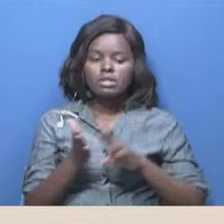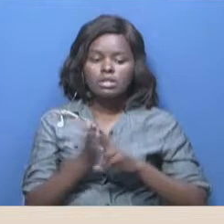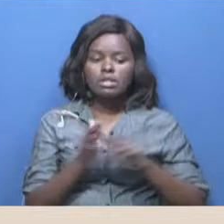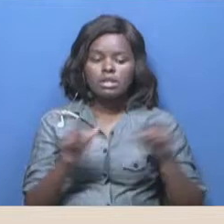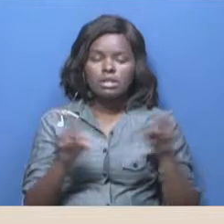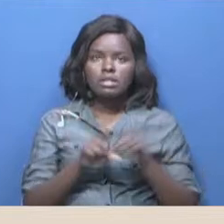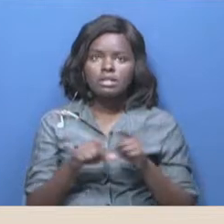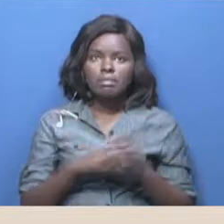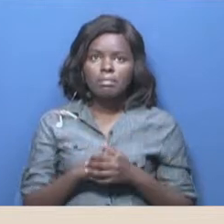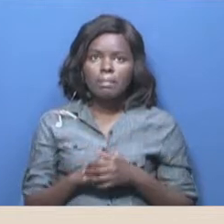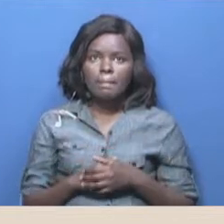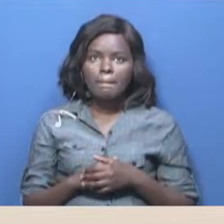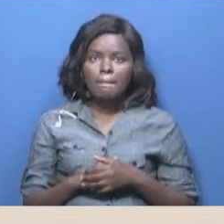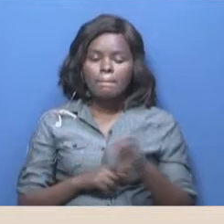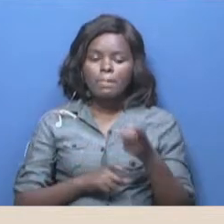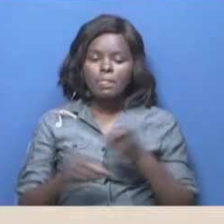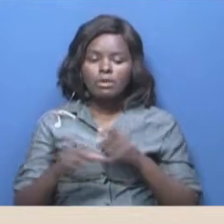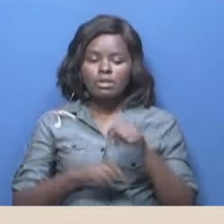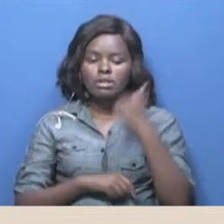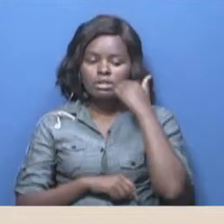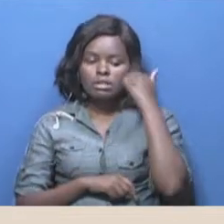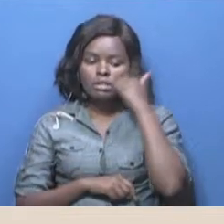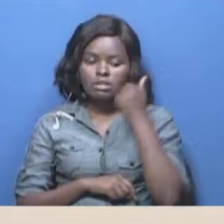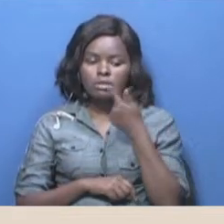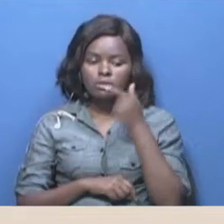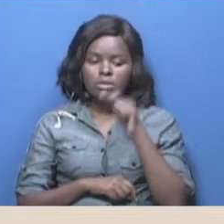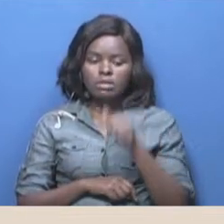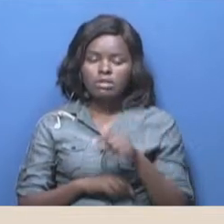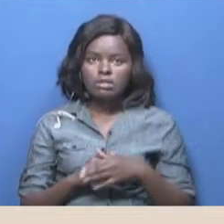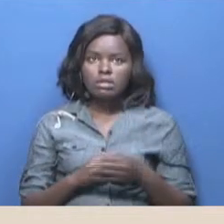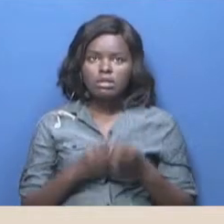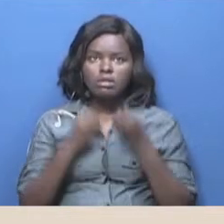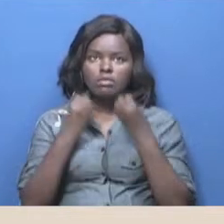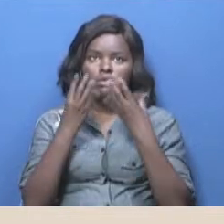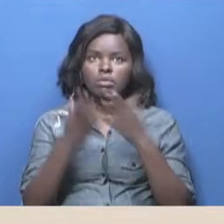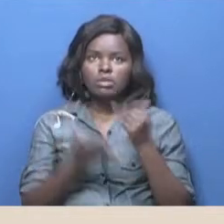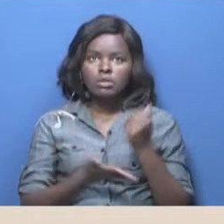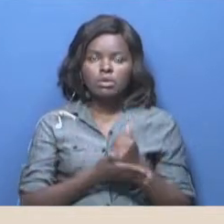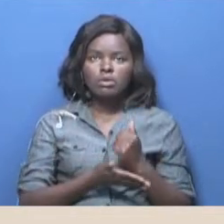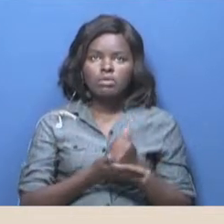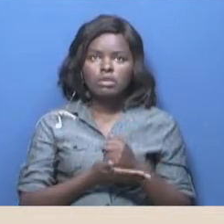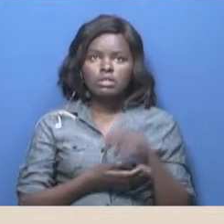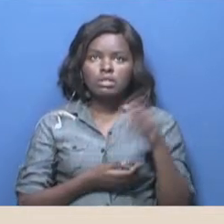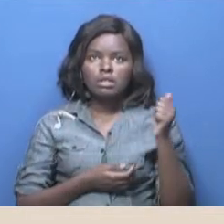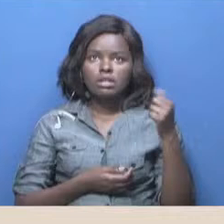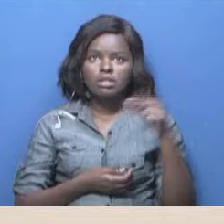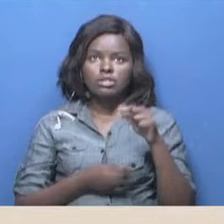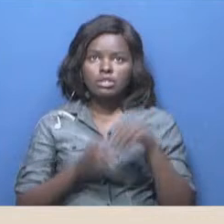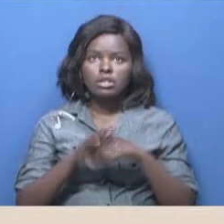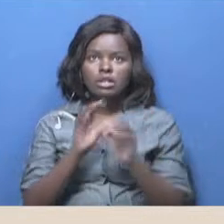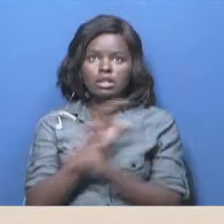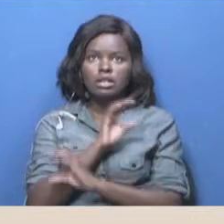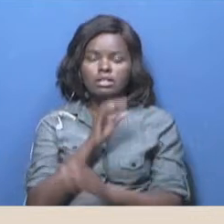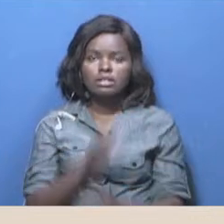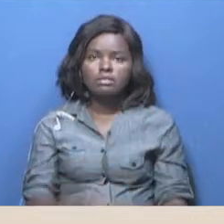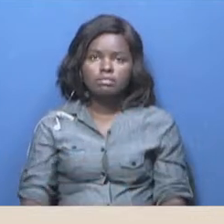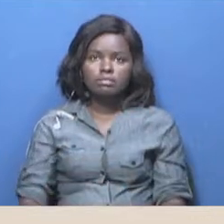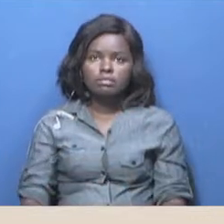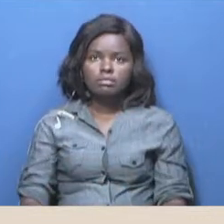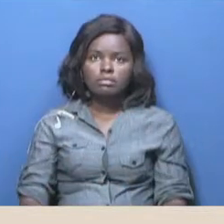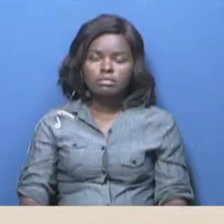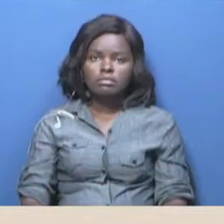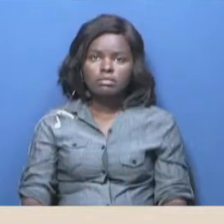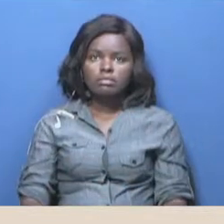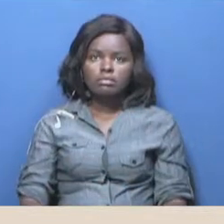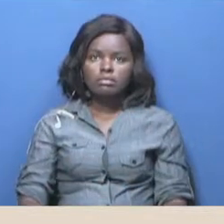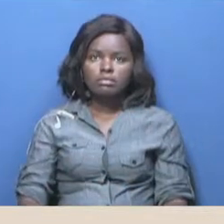na kurwa na murimo wa COVID-19. Koguo yo ni ndumiriri ya wabici ya munene wa watho guku bururi-ini. Tukimurika ndeto ingi